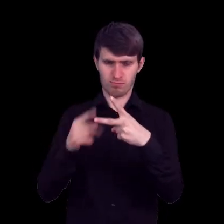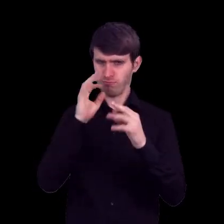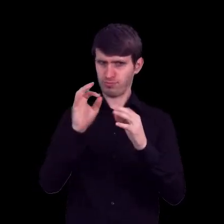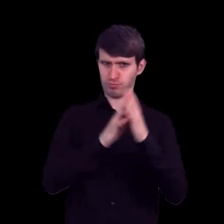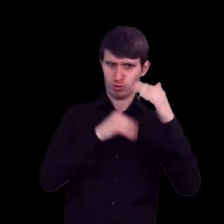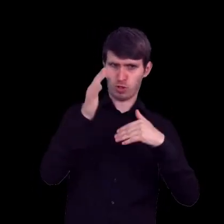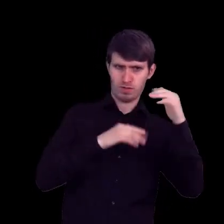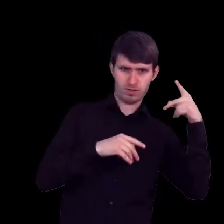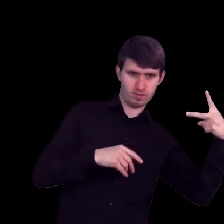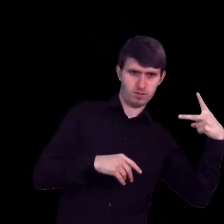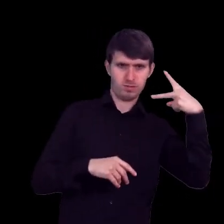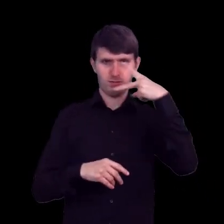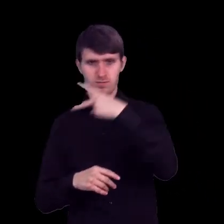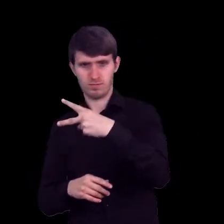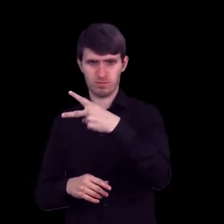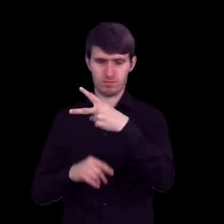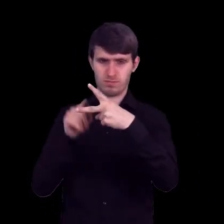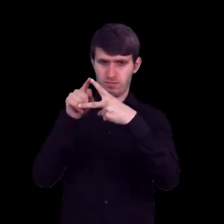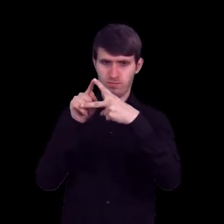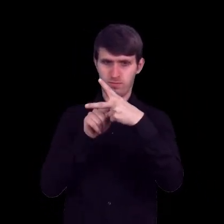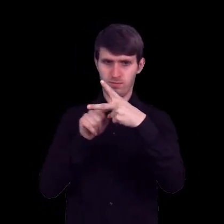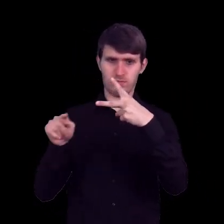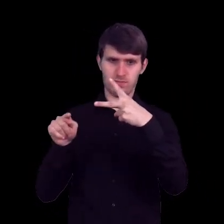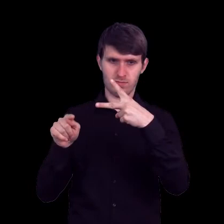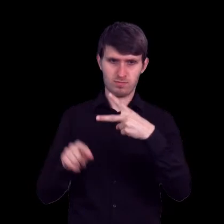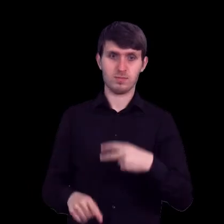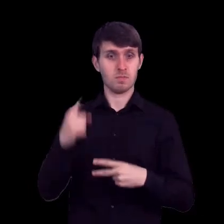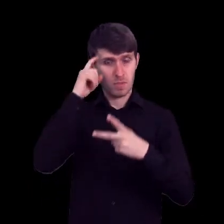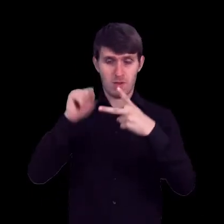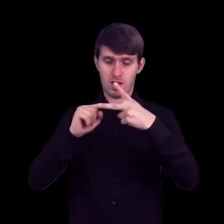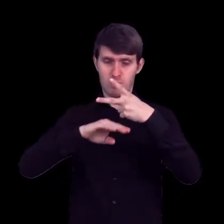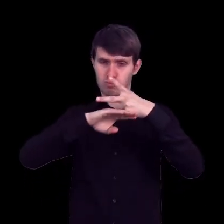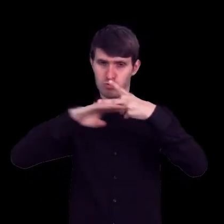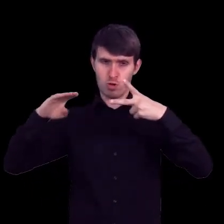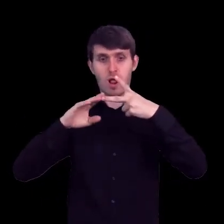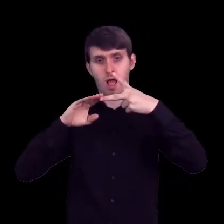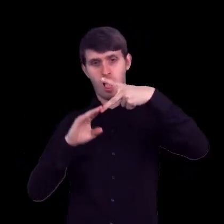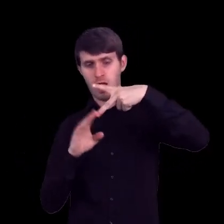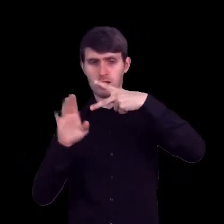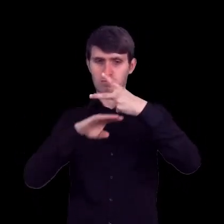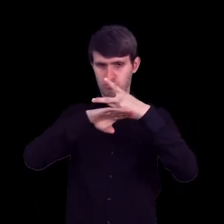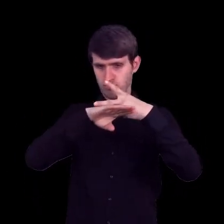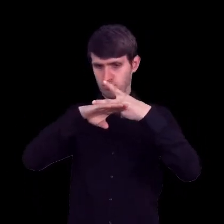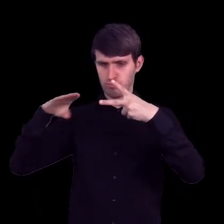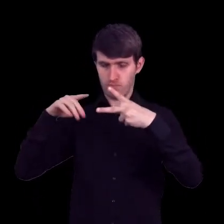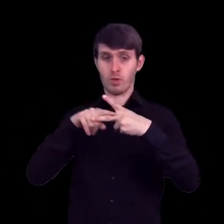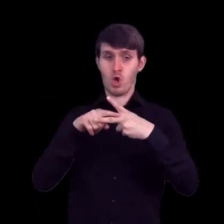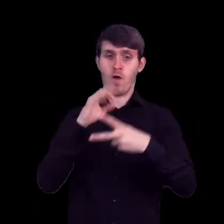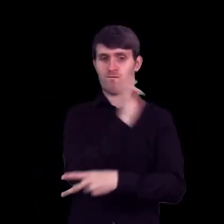kąt tutaj. Przypomina też znak mniejsze niż, z tą różnicą, że jest płaski na dole.